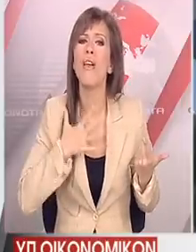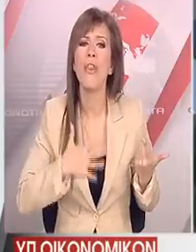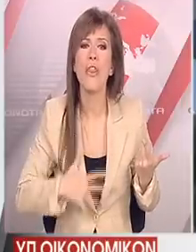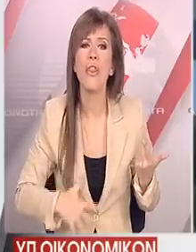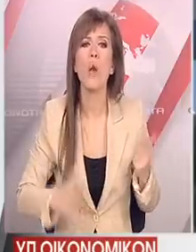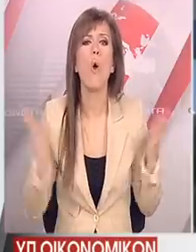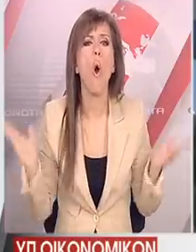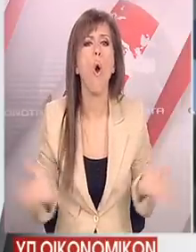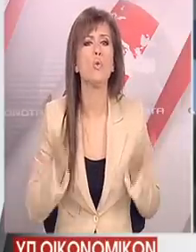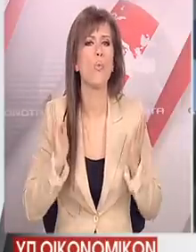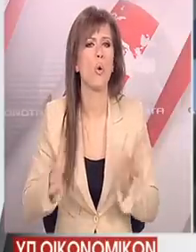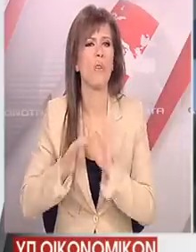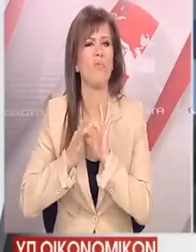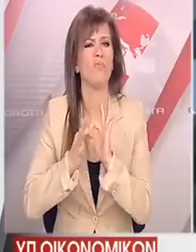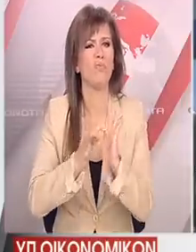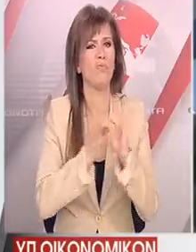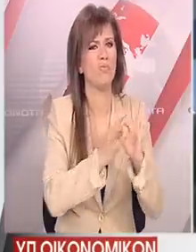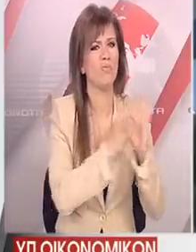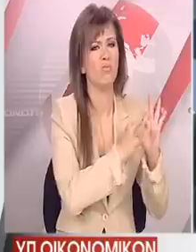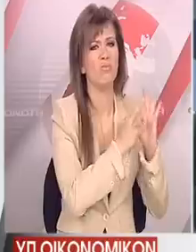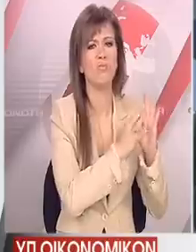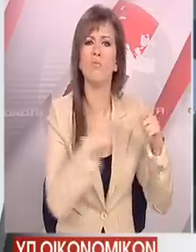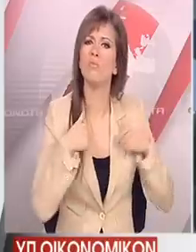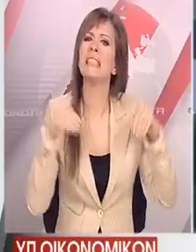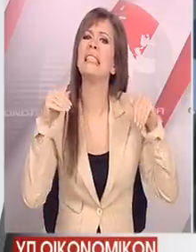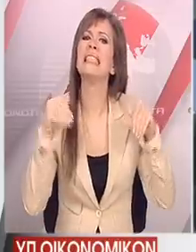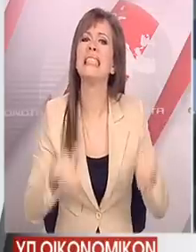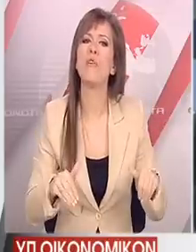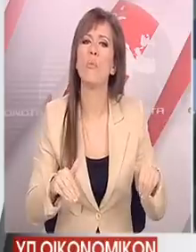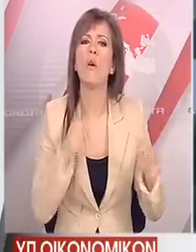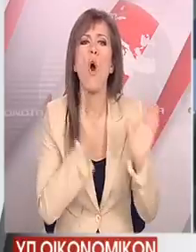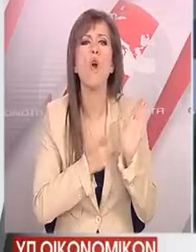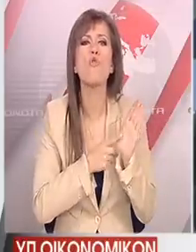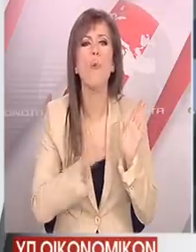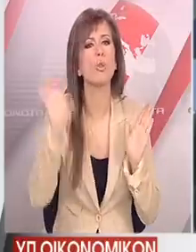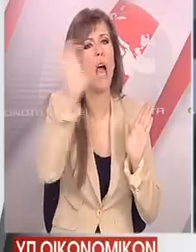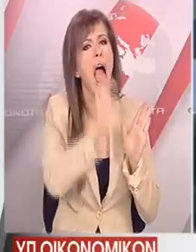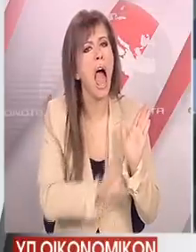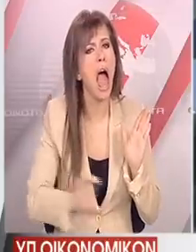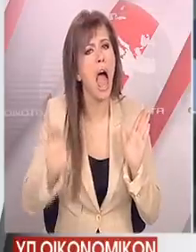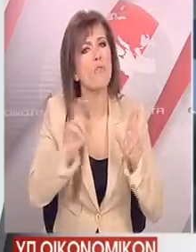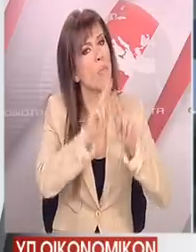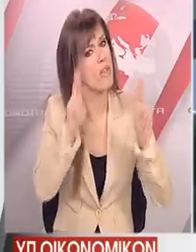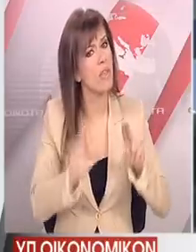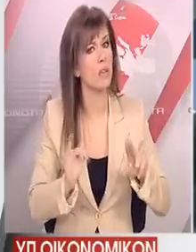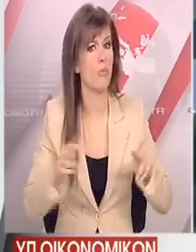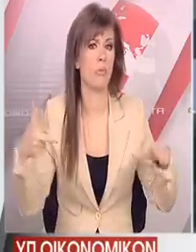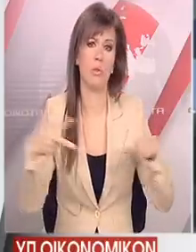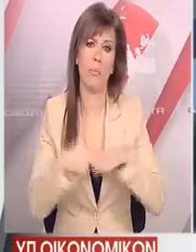μέγιστη συνεργασιμότητα με τους θεσμοθετημένους νόμιμους θεσμούς της Ευρωζώνης, της Ευρωπαϊκής Ένωσης και με το Διεθνές Νομισματικό